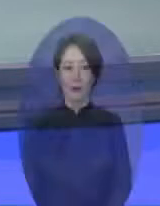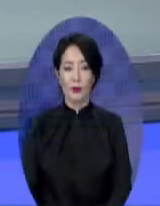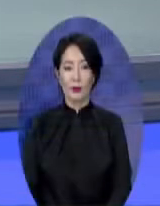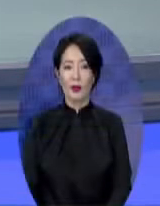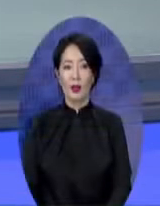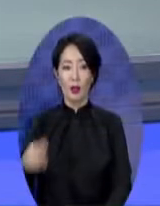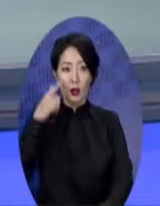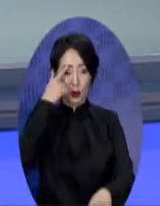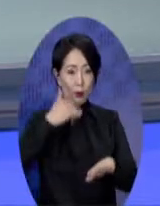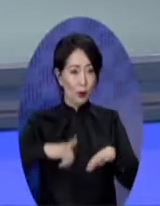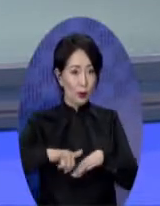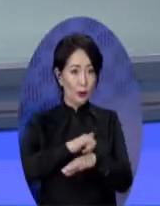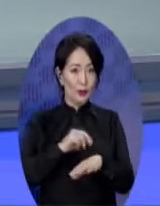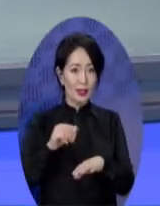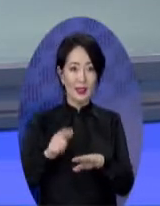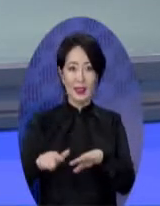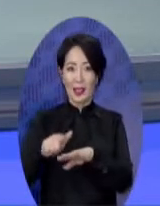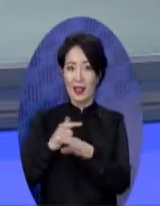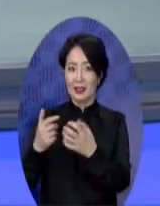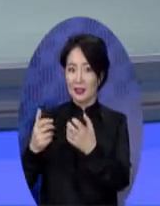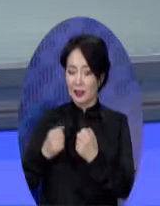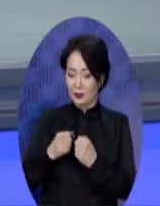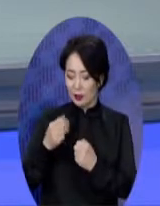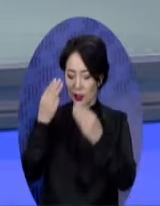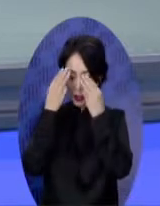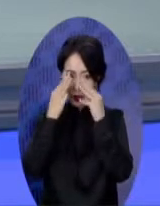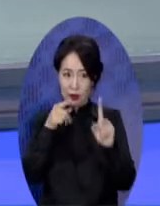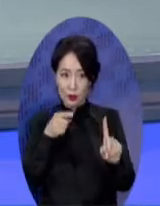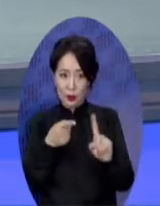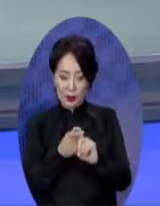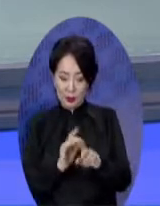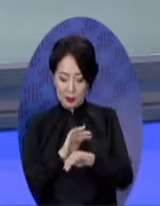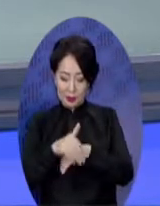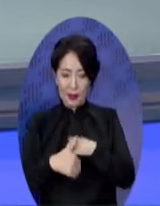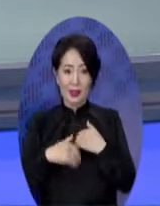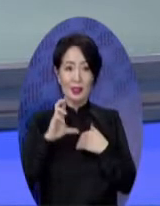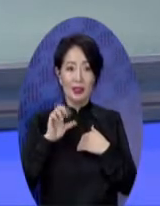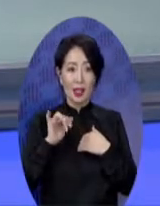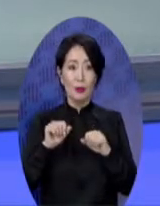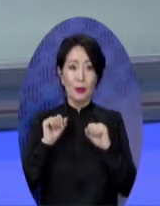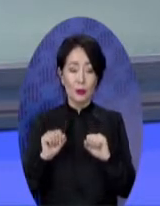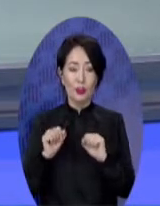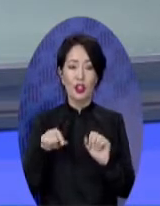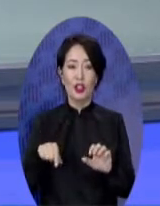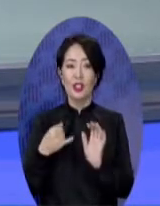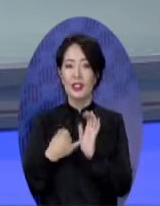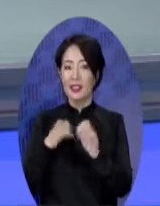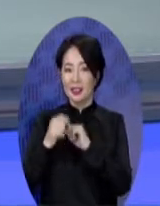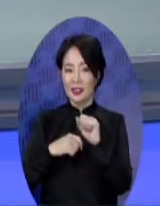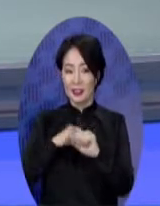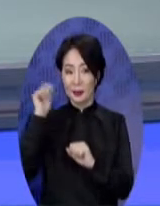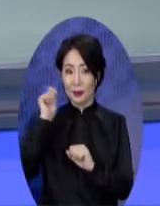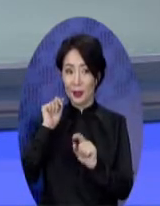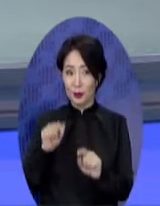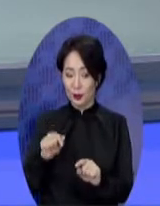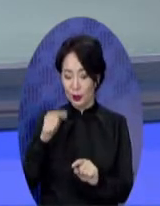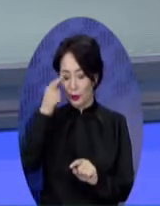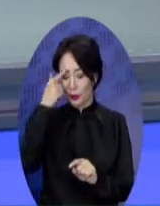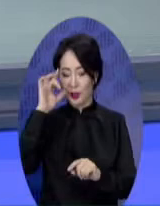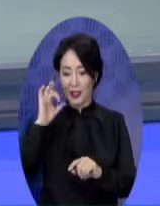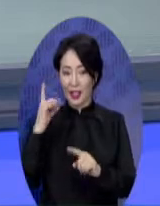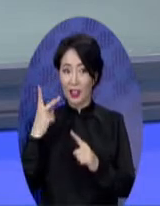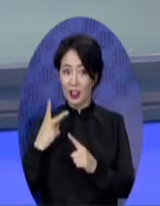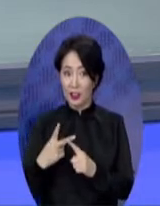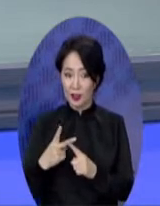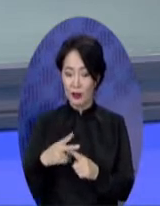Монгол Улсад атар газар эзэмшиж шинжлэх ухааны үндэслэлтэй бие даасан салбар болгон хөгжүүлсний 60 жилийн ой тохиож байна. Тиймээс Монголын үндэсний олон нийтийн